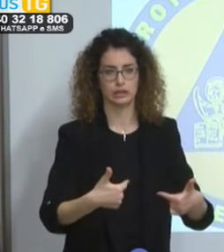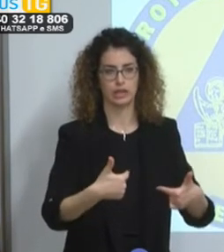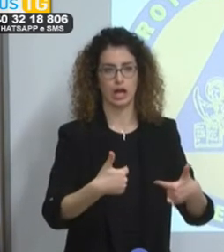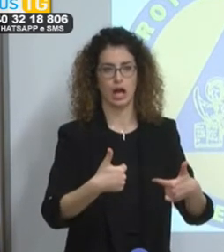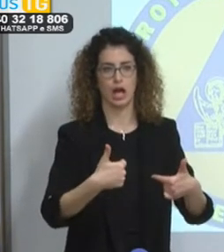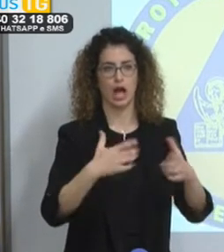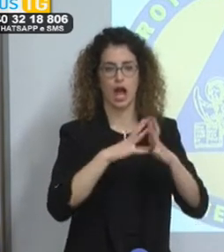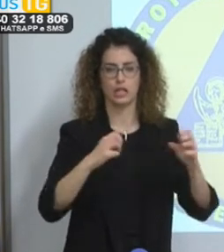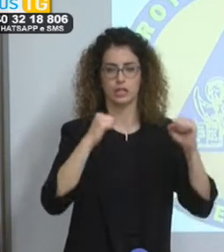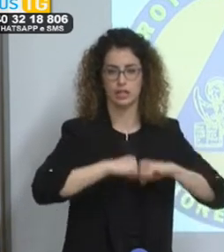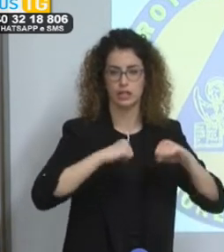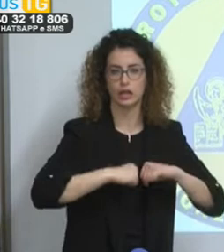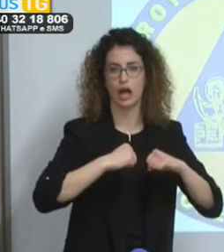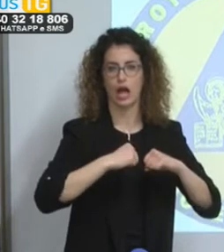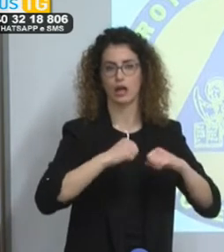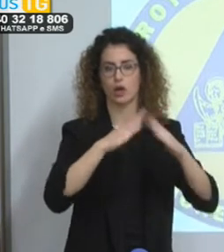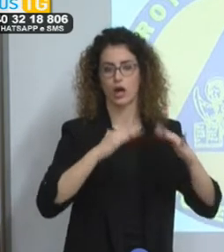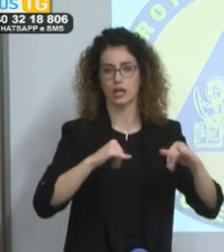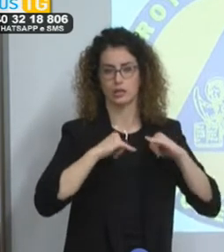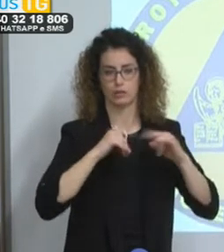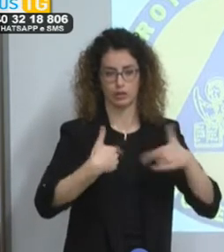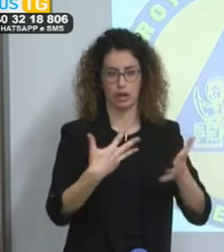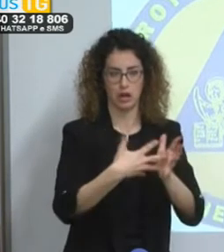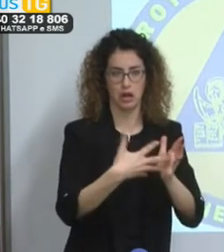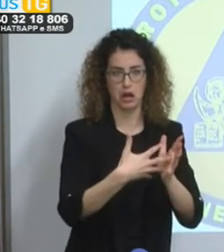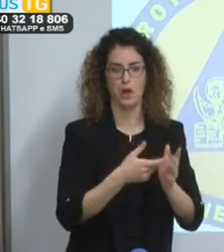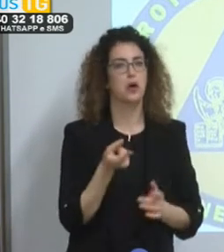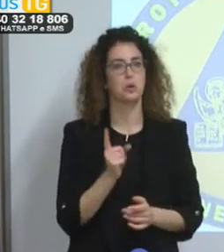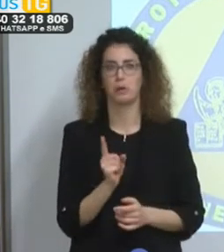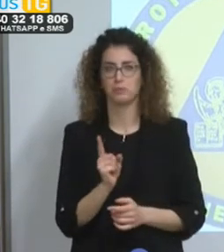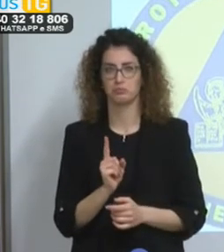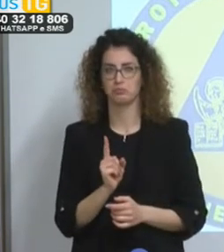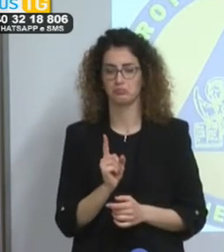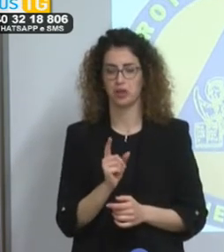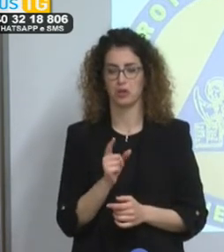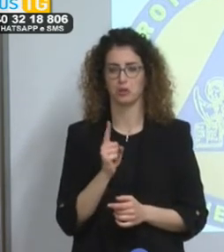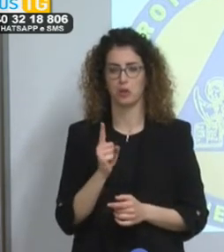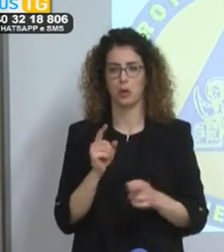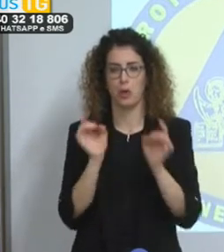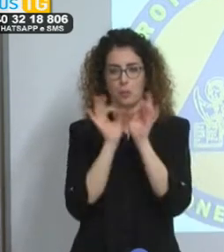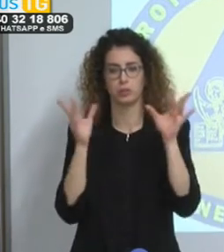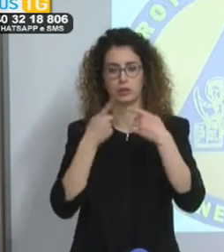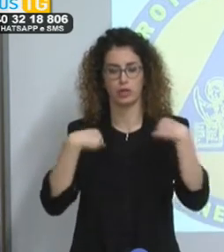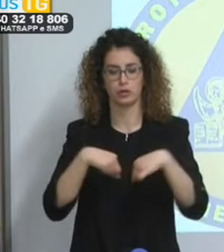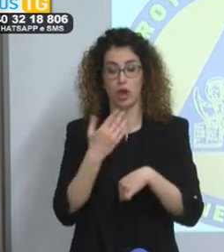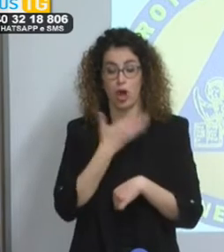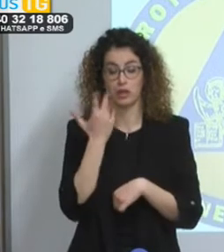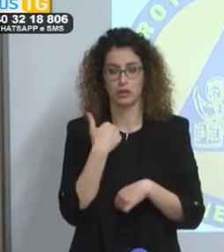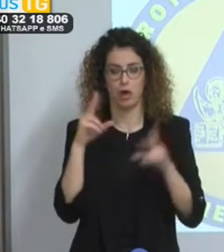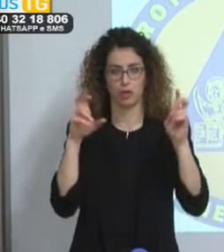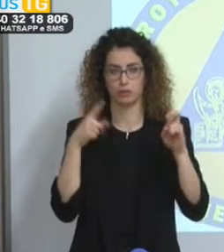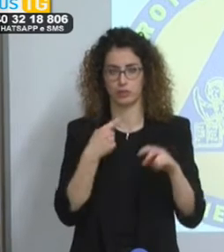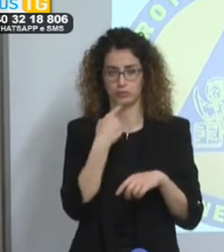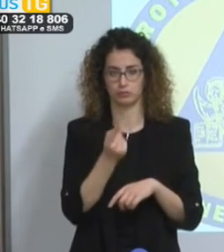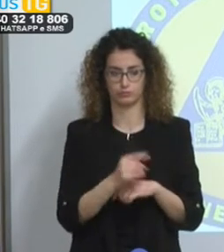RSA, perché il numero è considerevole. Non mi risulta al momento, stamattina abbiamo fatto riunione e onestamente non abbiamo neanche parlato,